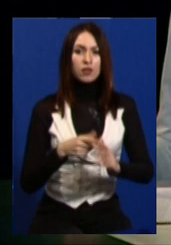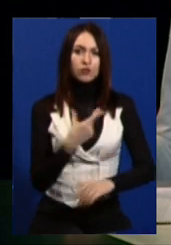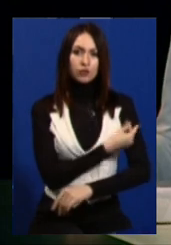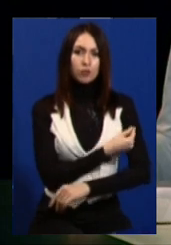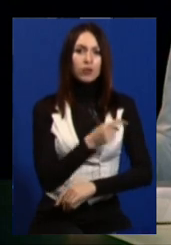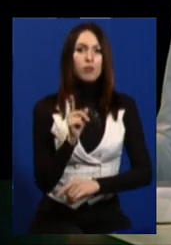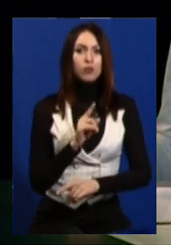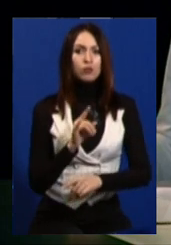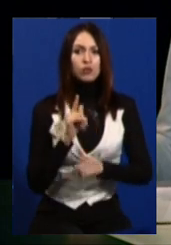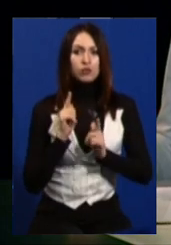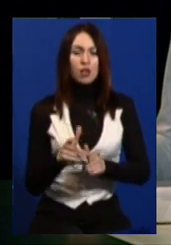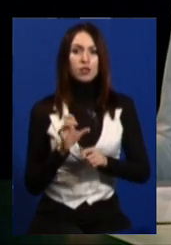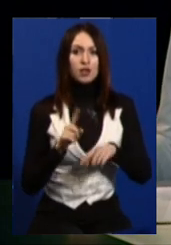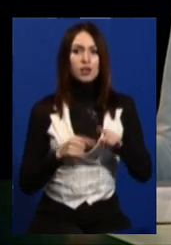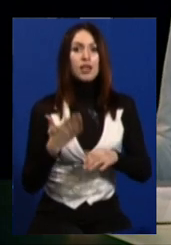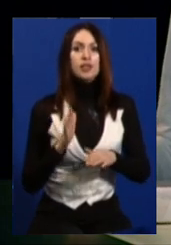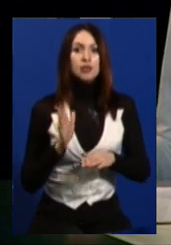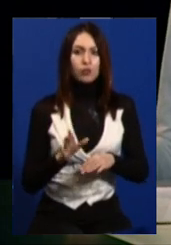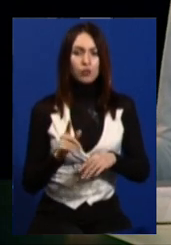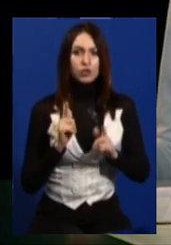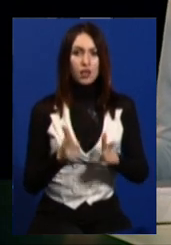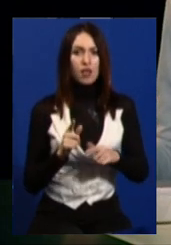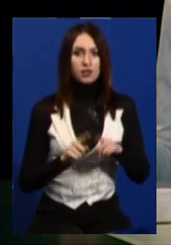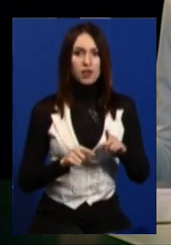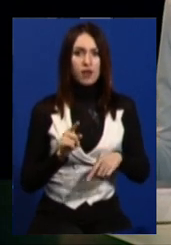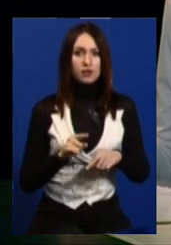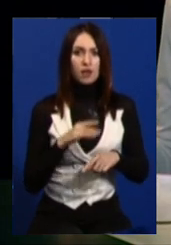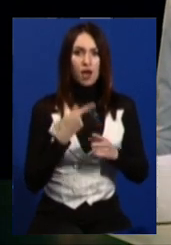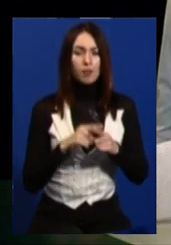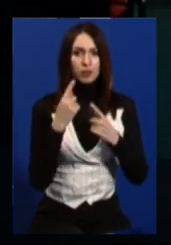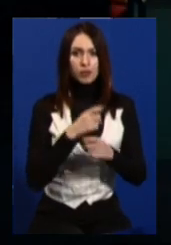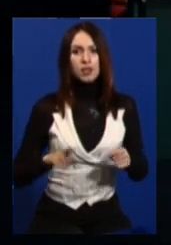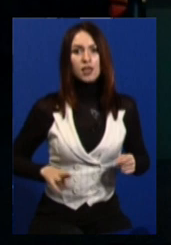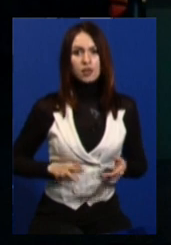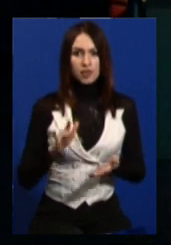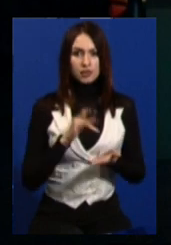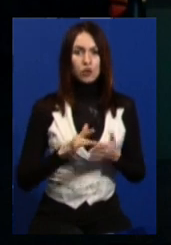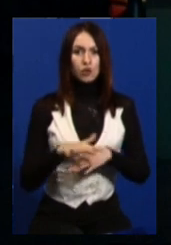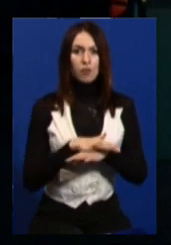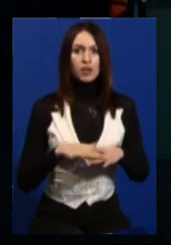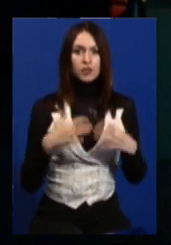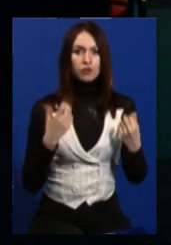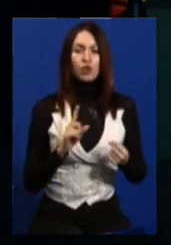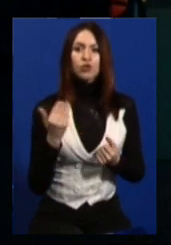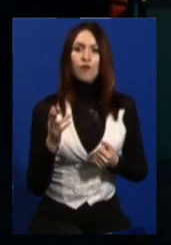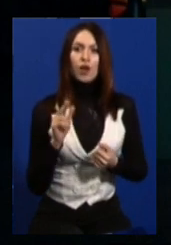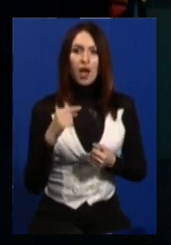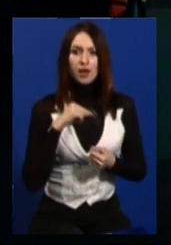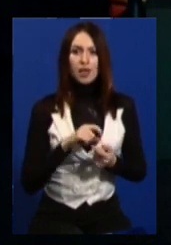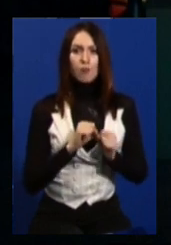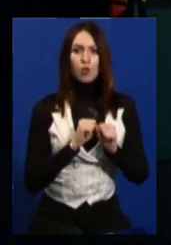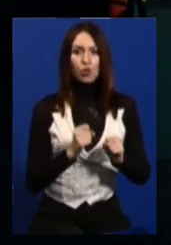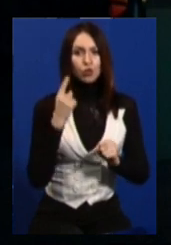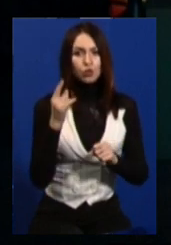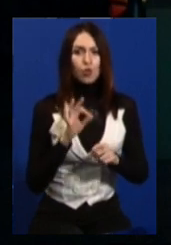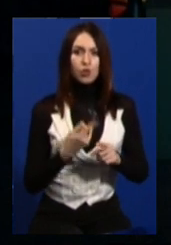наявності згоди батьків. Ну, якщо буде така згода. Про це повідомив директор Центру громадського здоров'я Володимир Курпіта. Що ви як імунолог думаєте з приводу